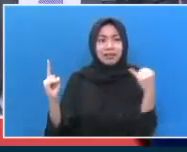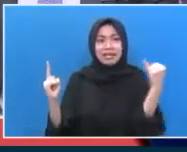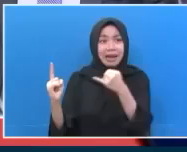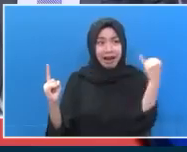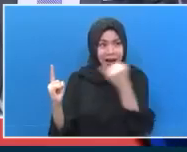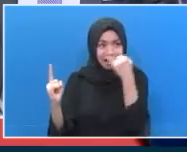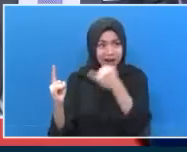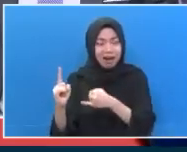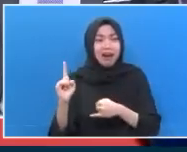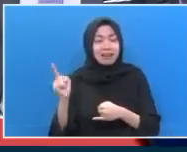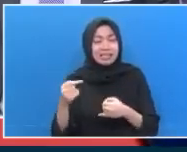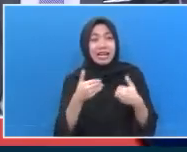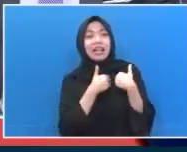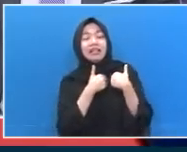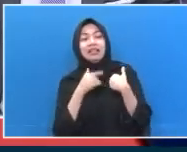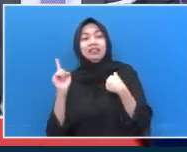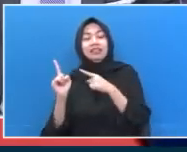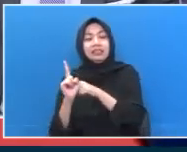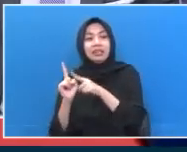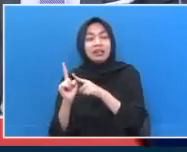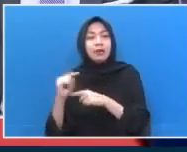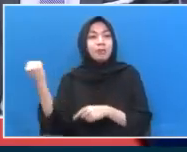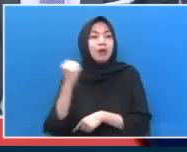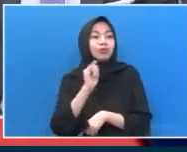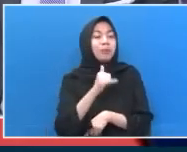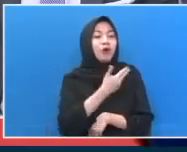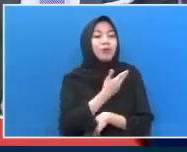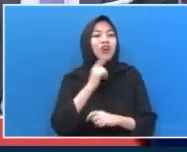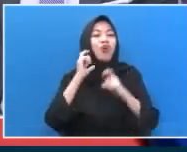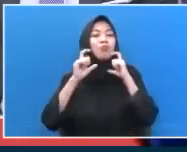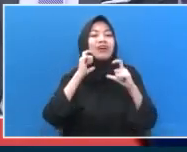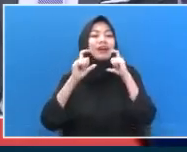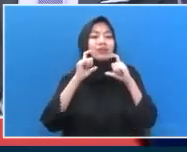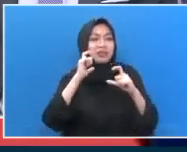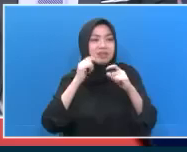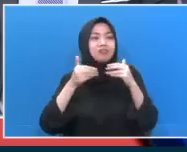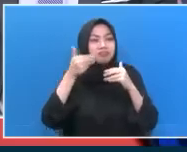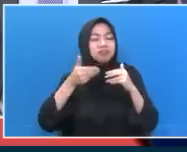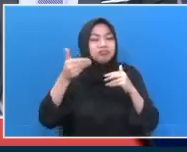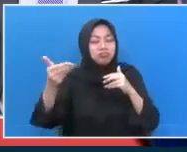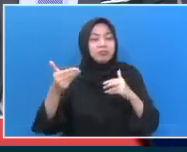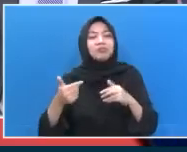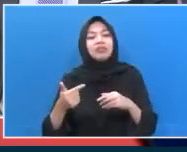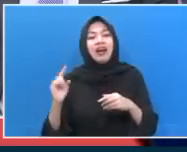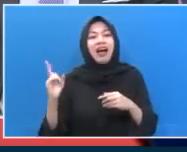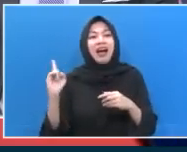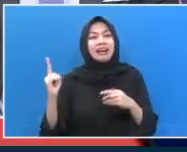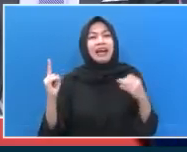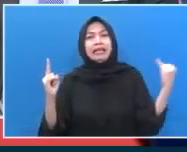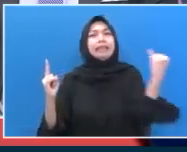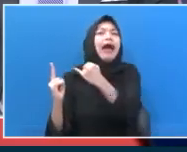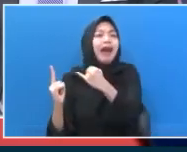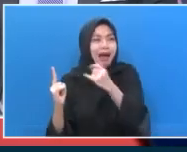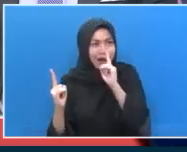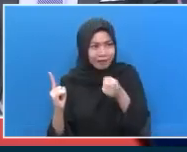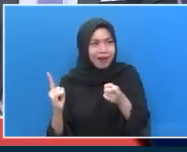korban karena sehari-hari memang komunikasinya aktif dengan korban dan ada hinaan yang